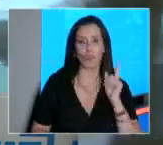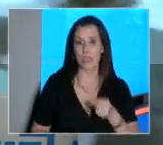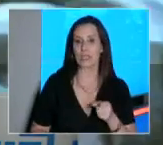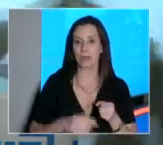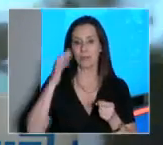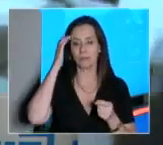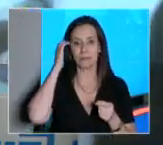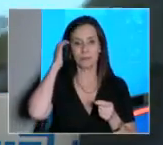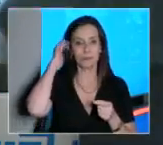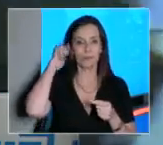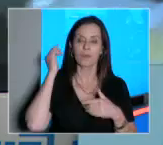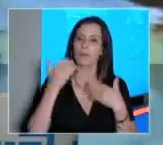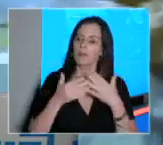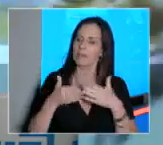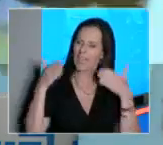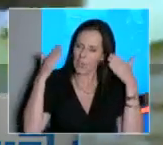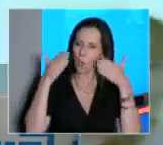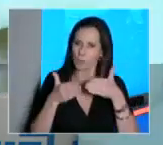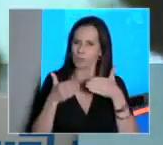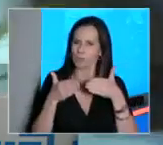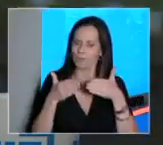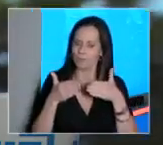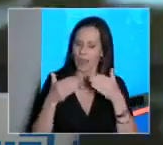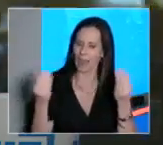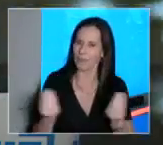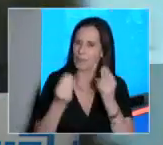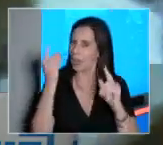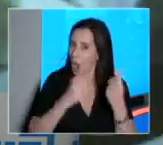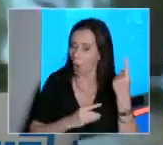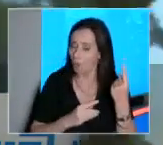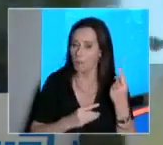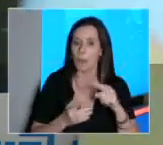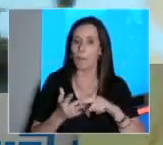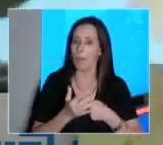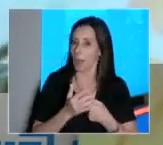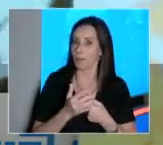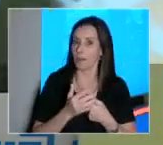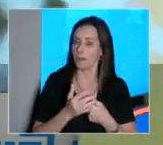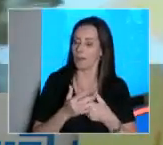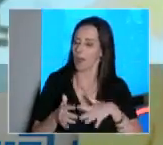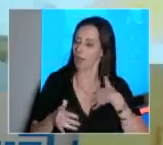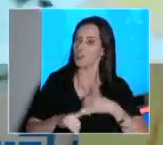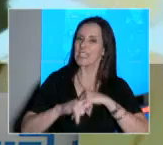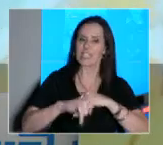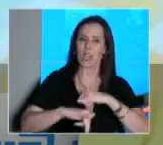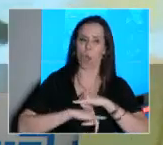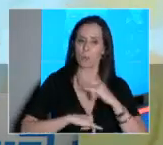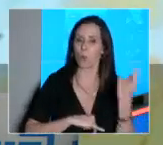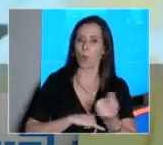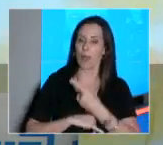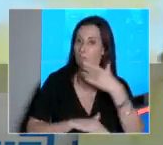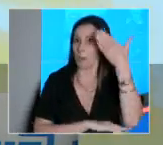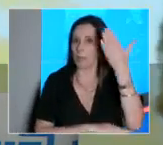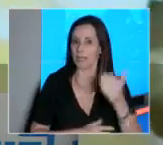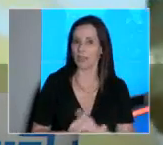שאמורים ליצור פוקוס, על אירועים מסוימים במטרה ליצור הזדהות עם הכלל, הזדהות עם